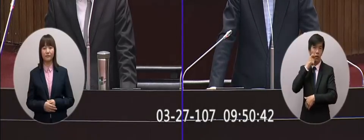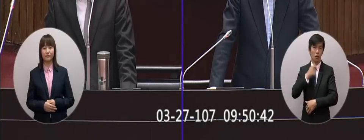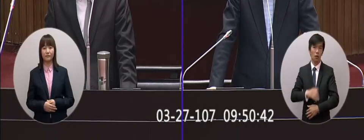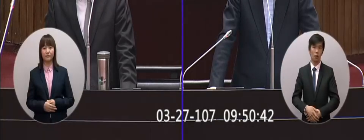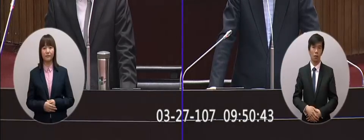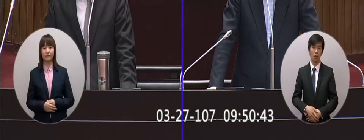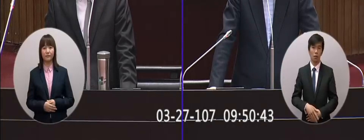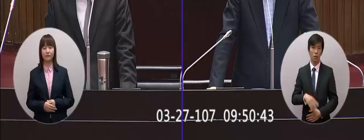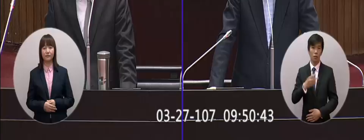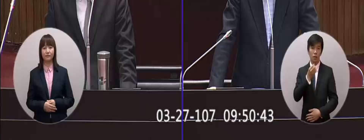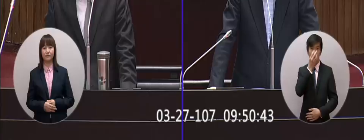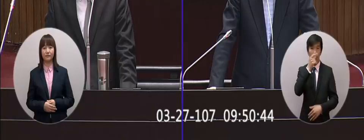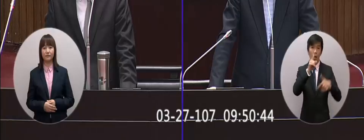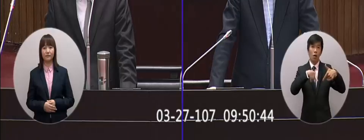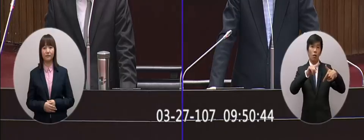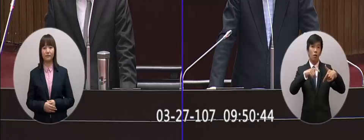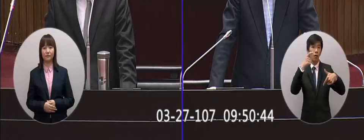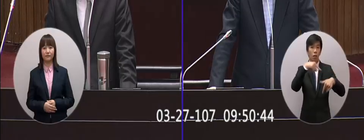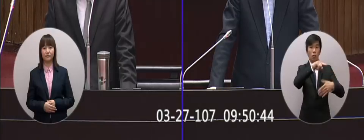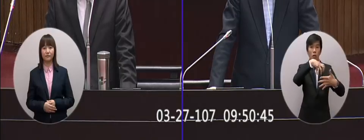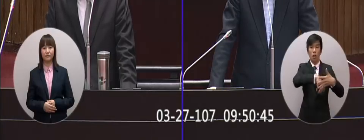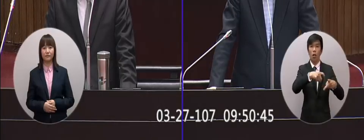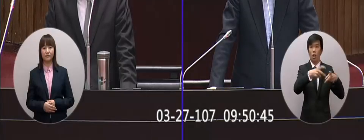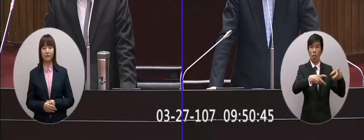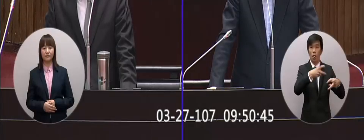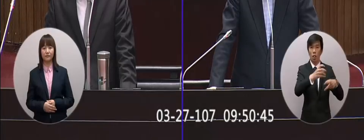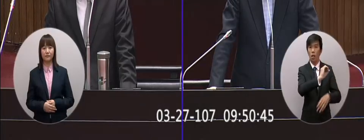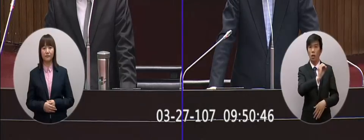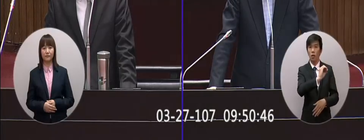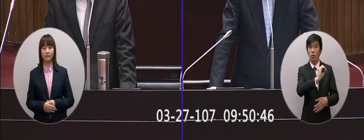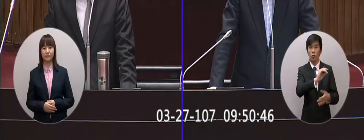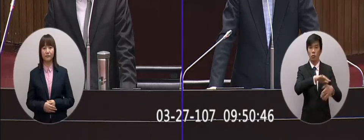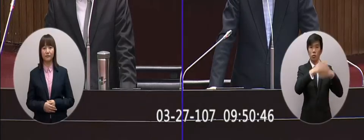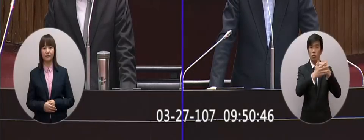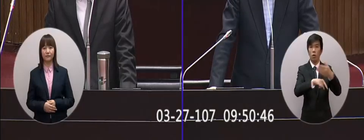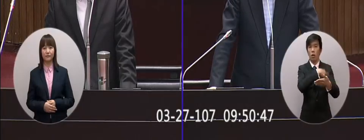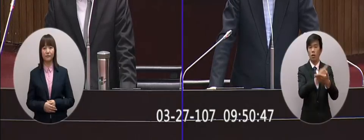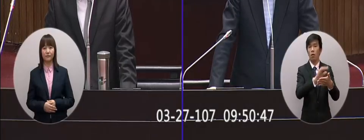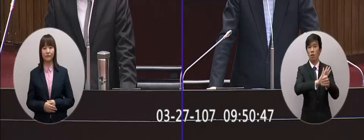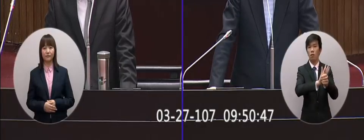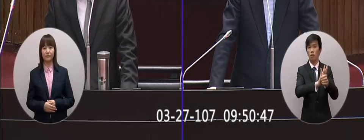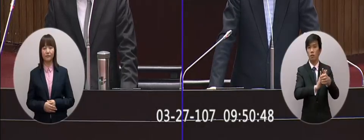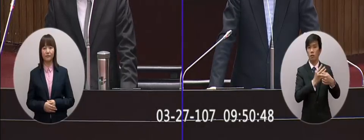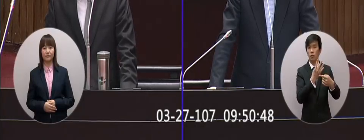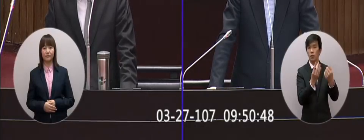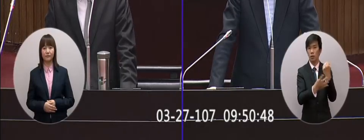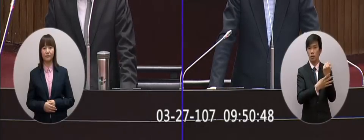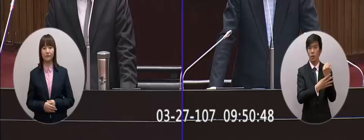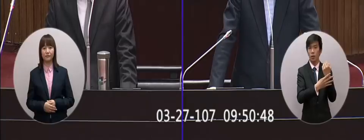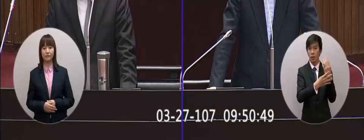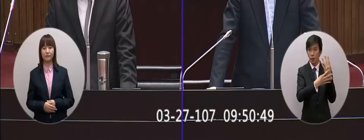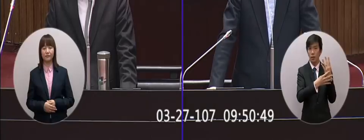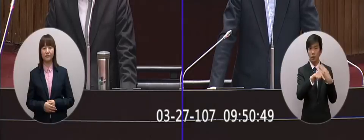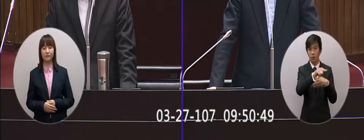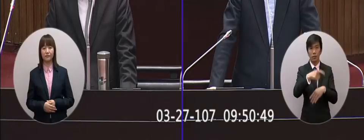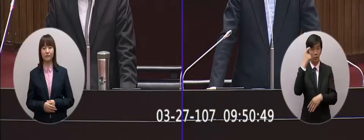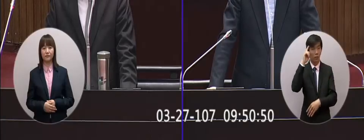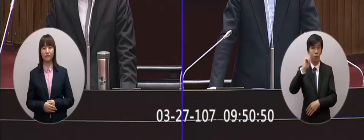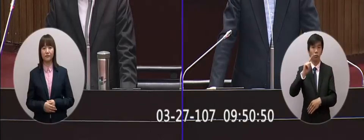这香港化没有制造业，都有服务业，然后就变成年轻人了，每天都在骂政